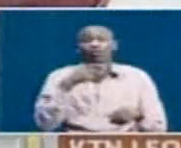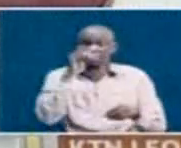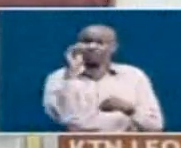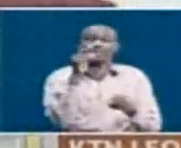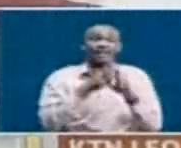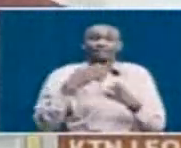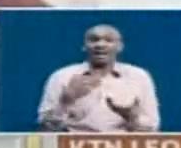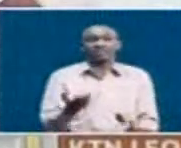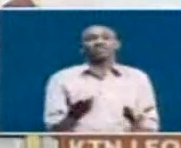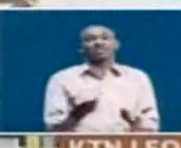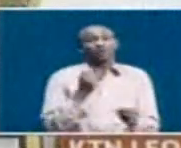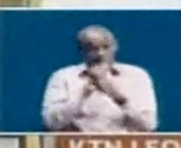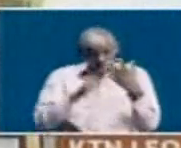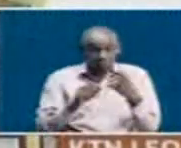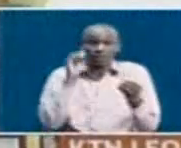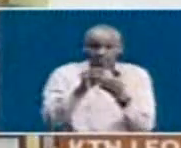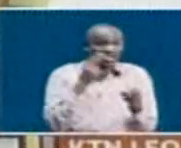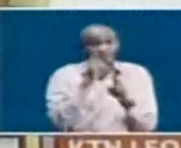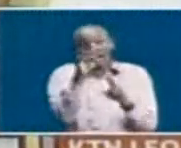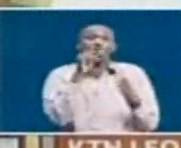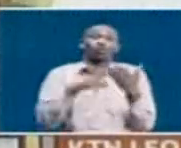langu. Sasa wanawake tufanyeje? Tuweke majina yao?